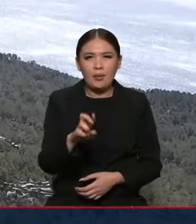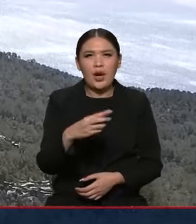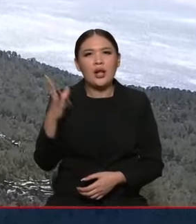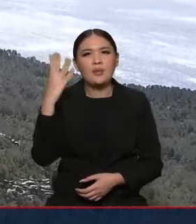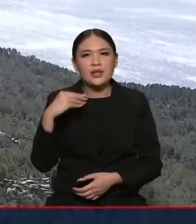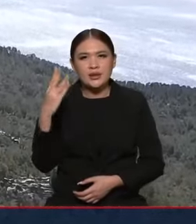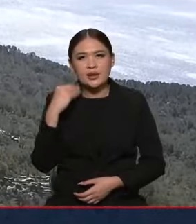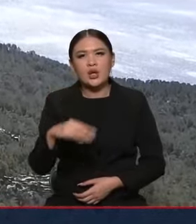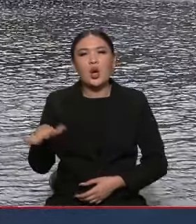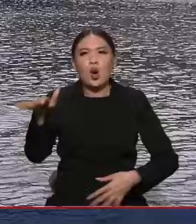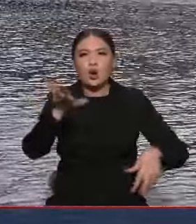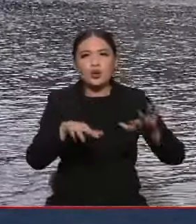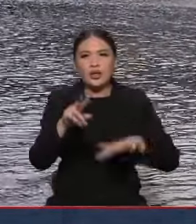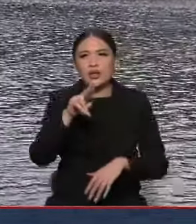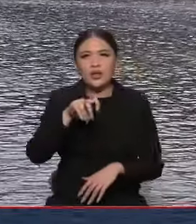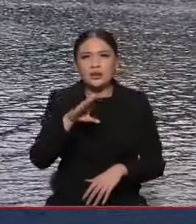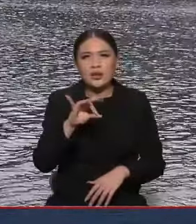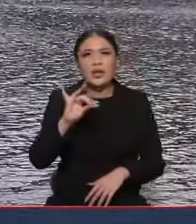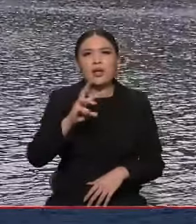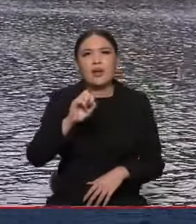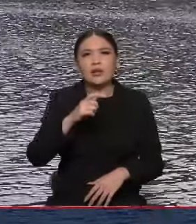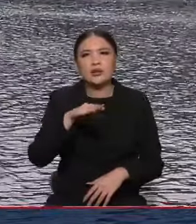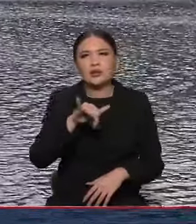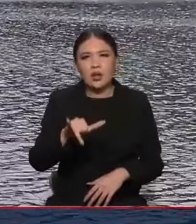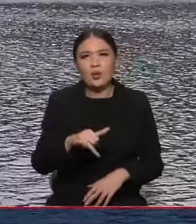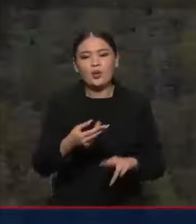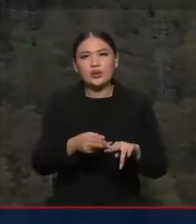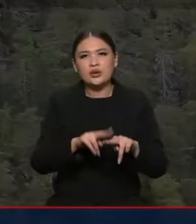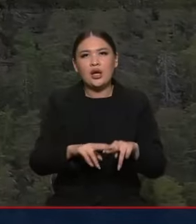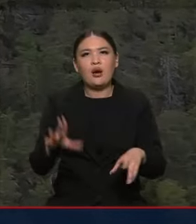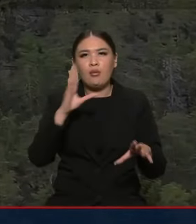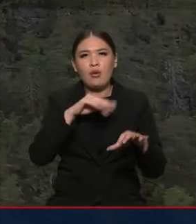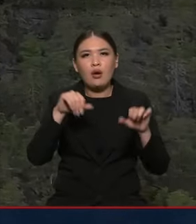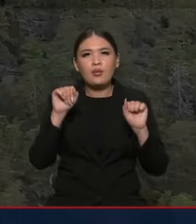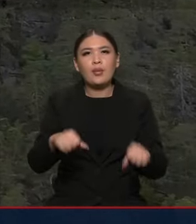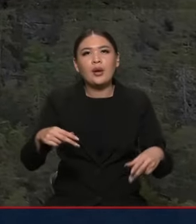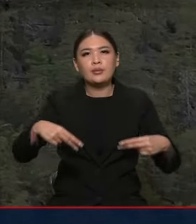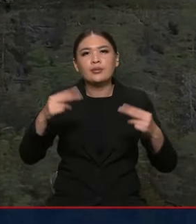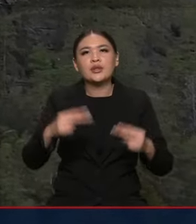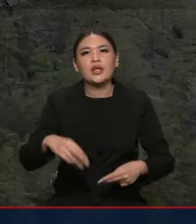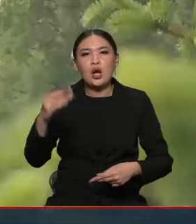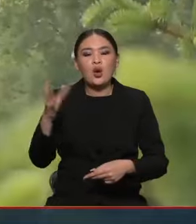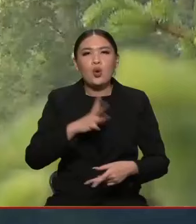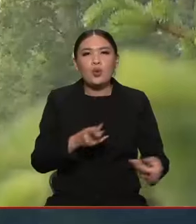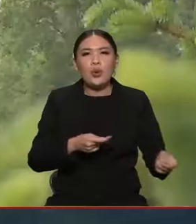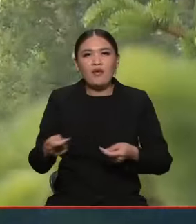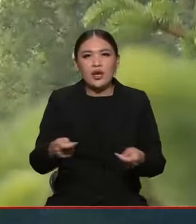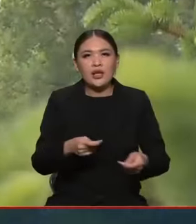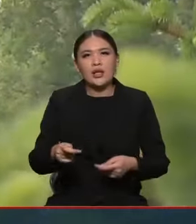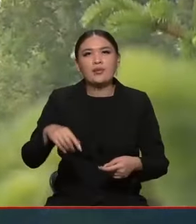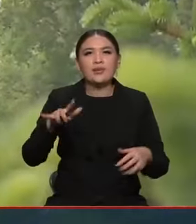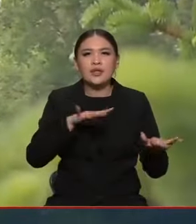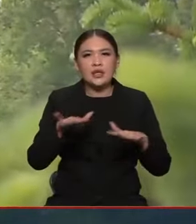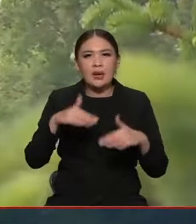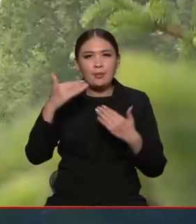Бурабай, Алматинский горный кластер и Мангстау. Этому будет способствовать меморандум, подписанный между Управлением делами президента